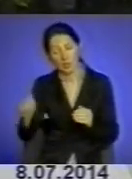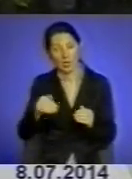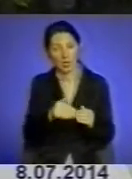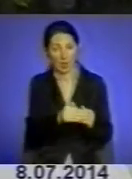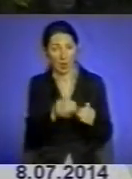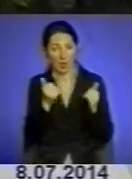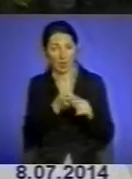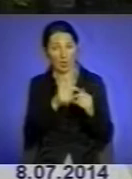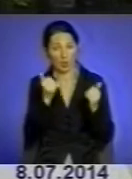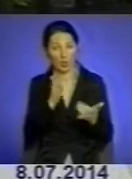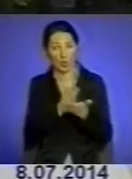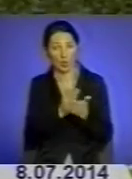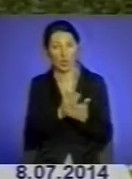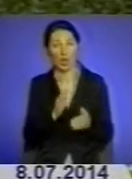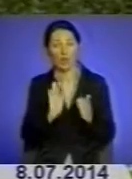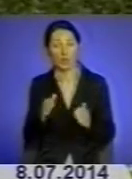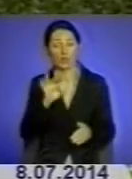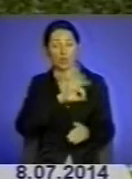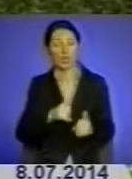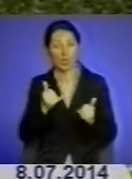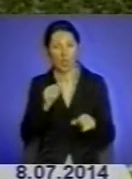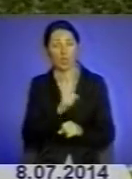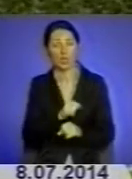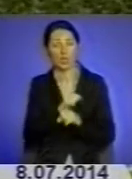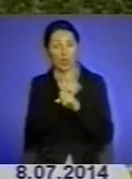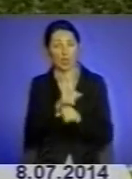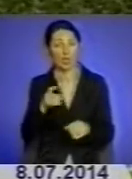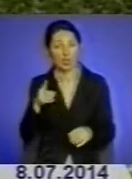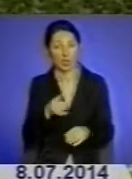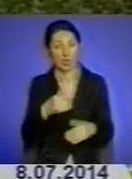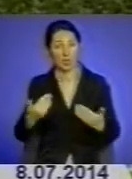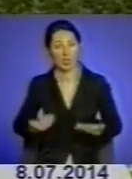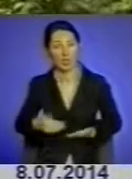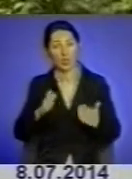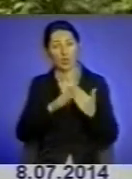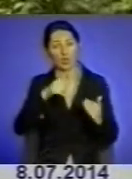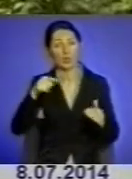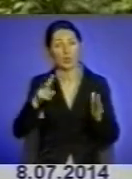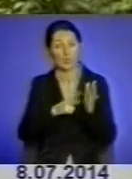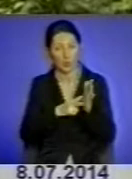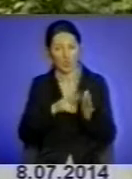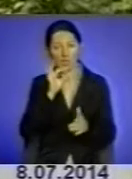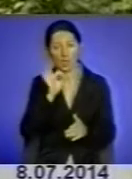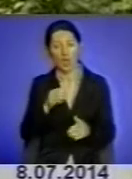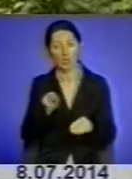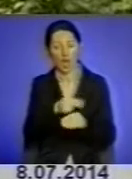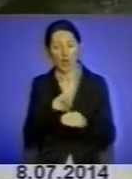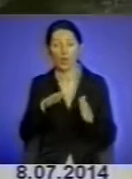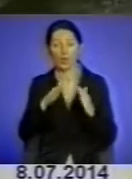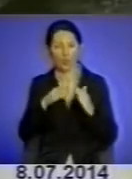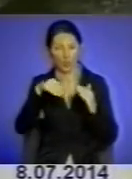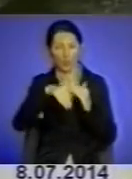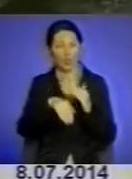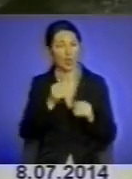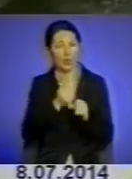буде використовуватися для стоянки таксі. Житель будинку номер 17 Олександр Слободянюк каже, ремонт у дворі робили давно, а